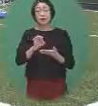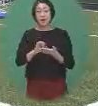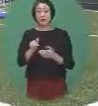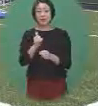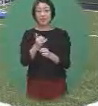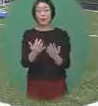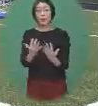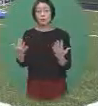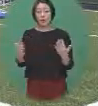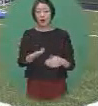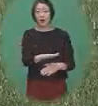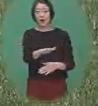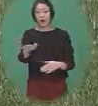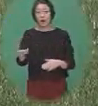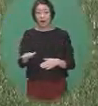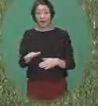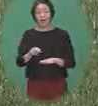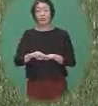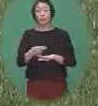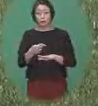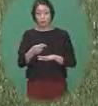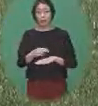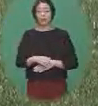工芝のピッチなどが特徴です。